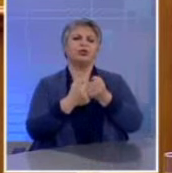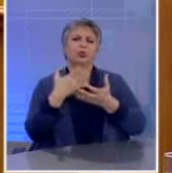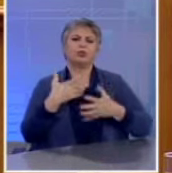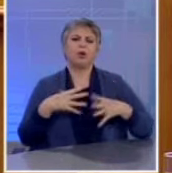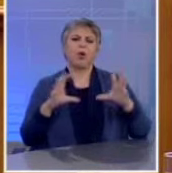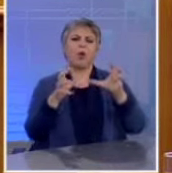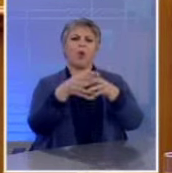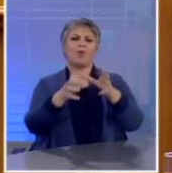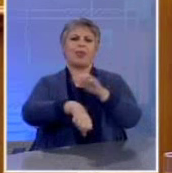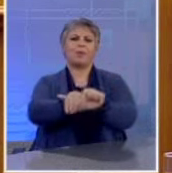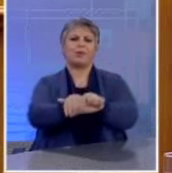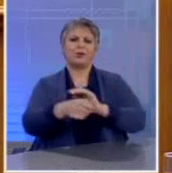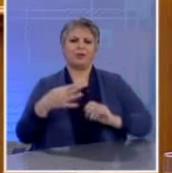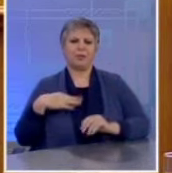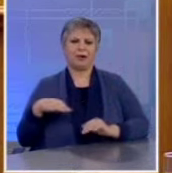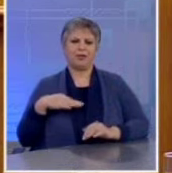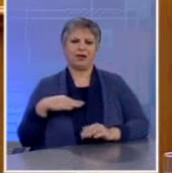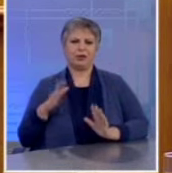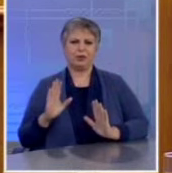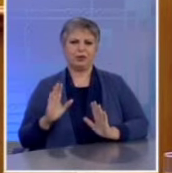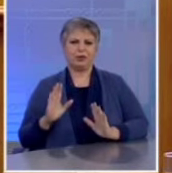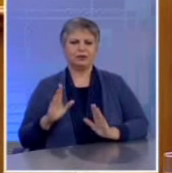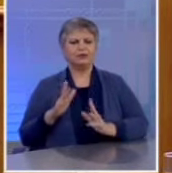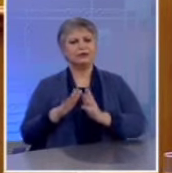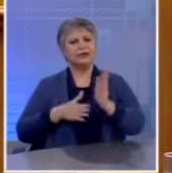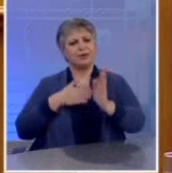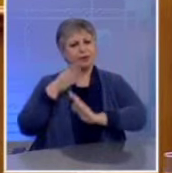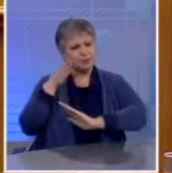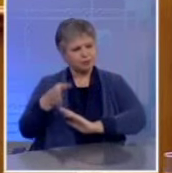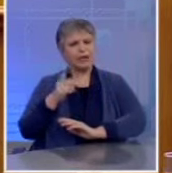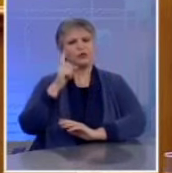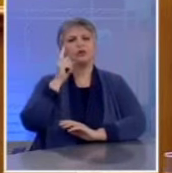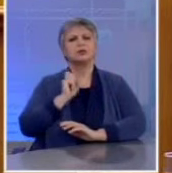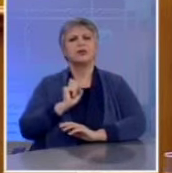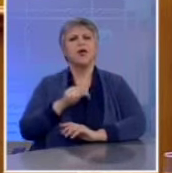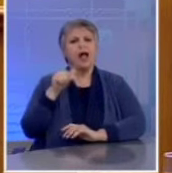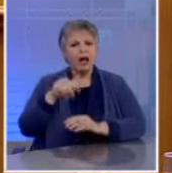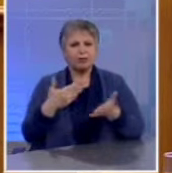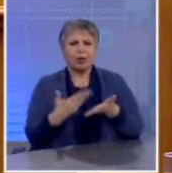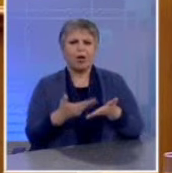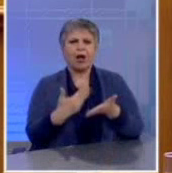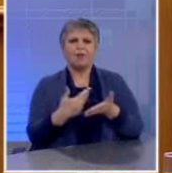Αυτές λοιπόν, κυρίες και κύριοι βουλευτές, αυτές είναι πραγματικές παρεμβάσεις στη δικαιοσύνη.